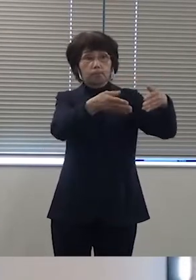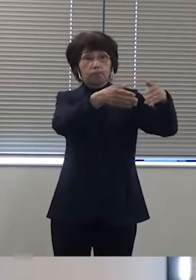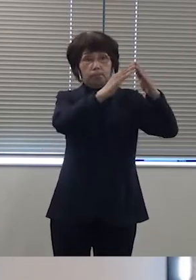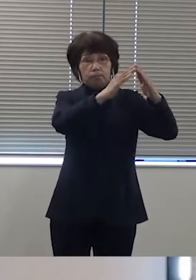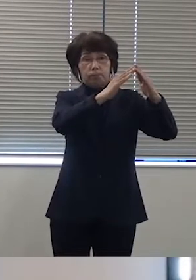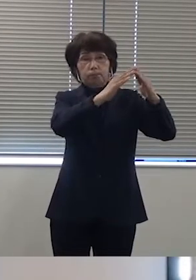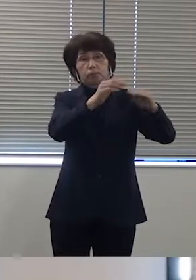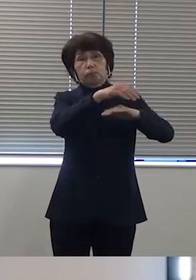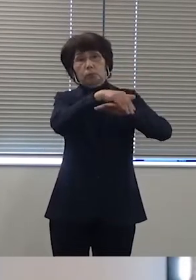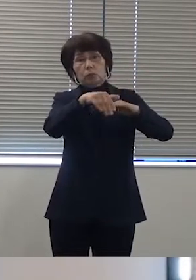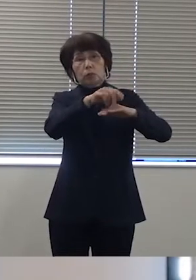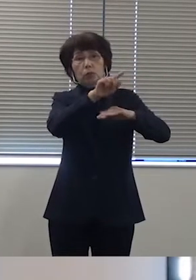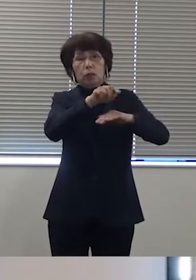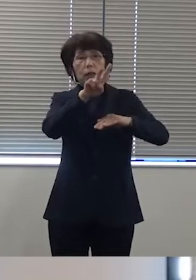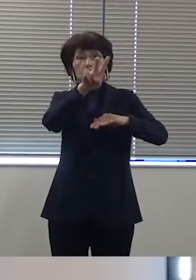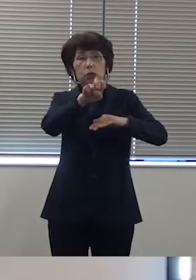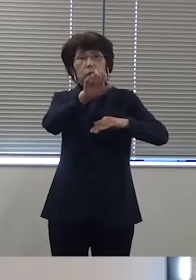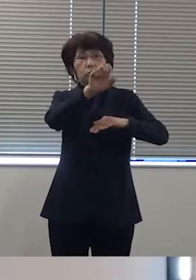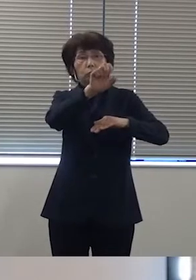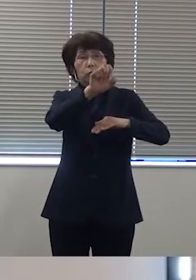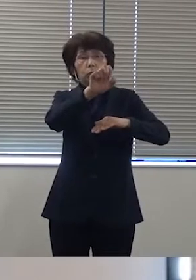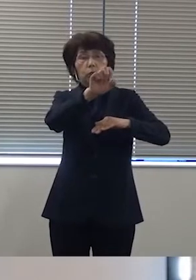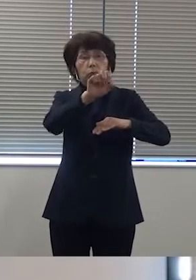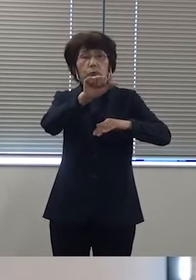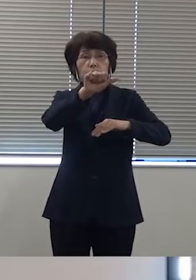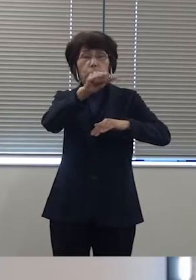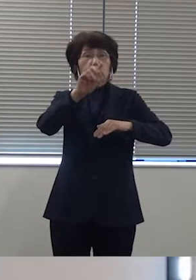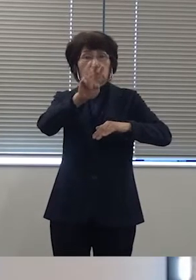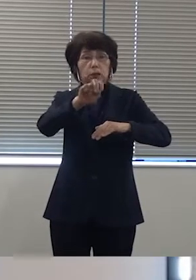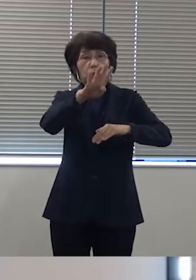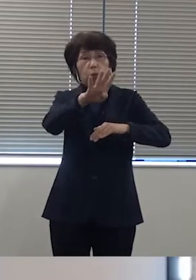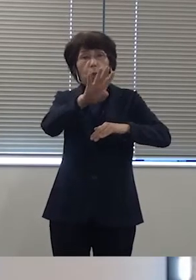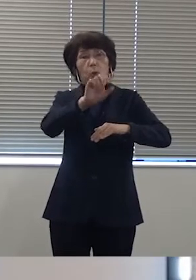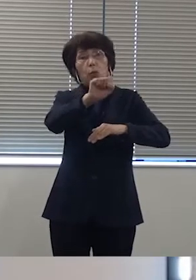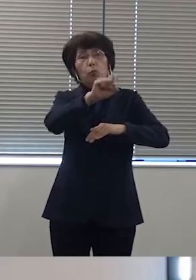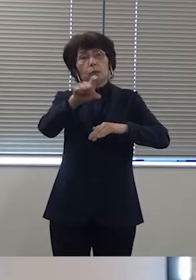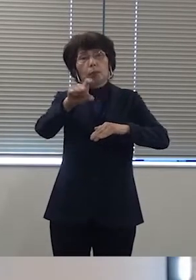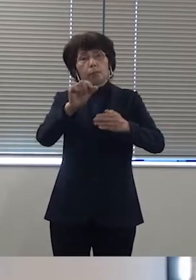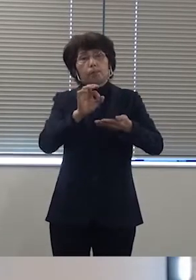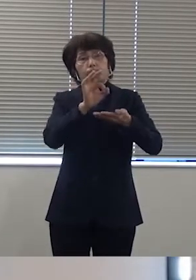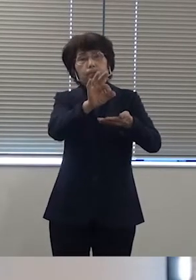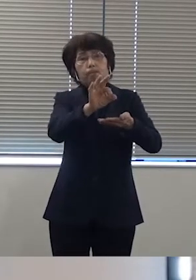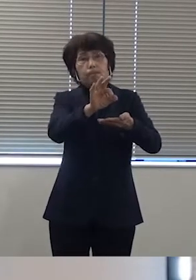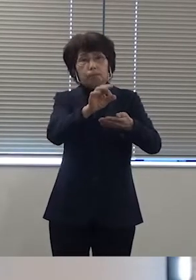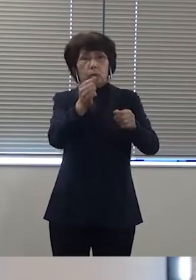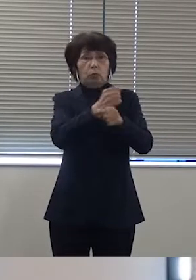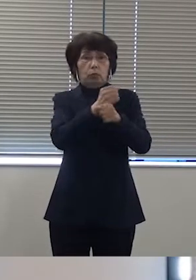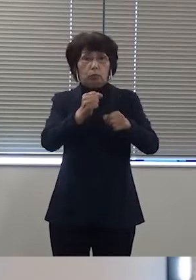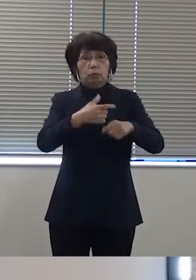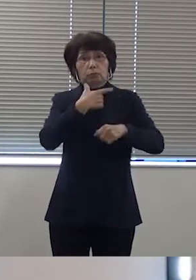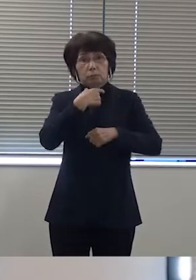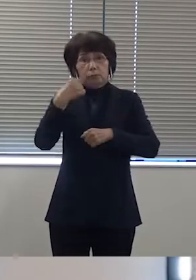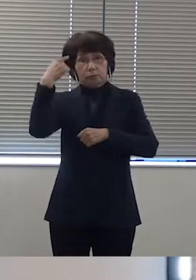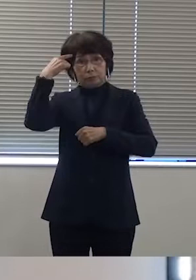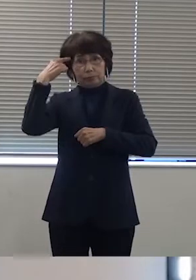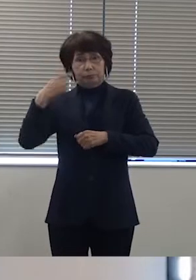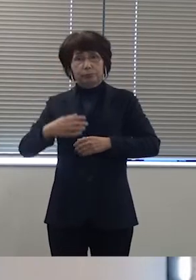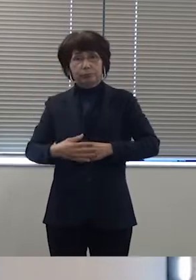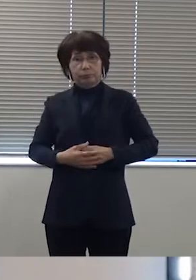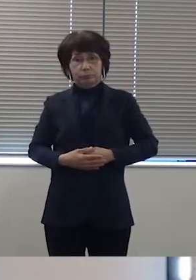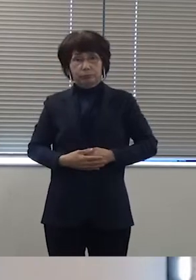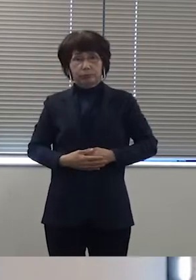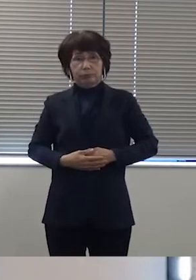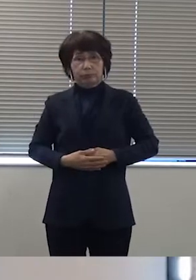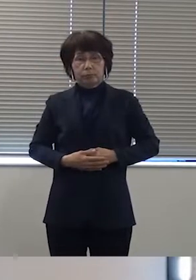いかけて新庁舎を整備をして移転をするということにしたいと考えております。それから31ページ真ん中です